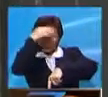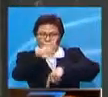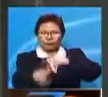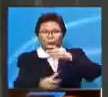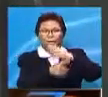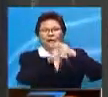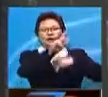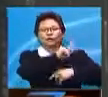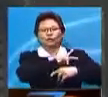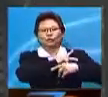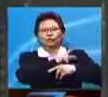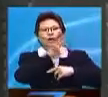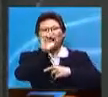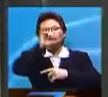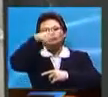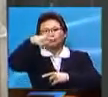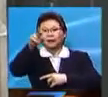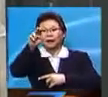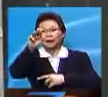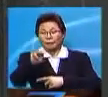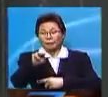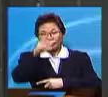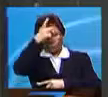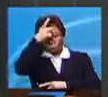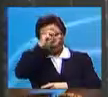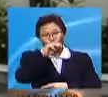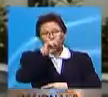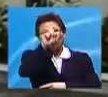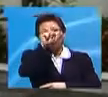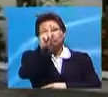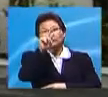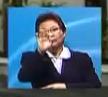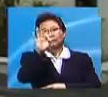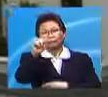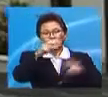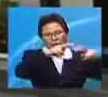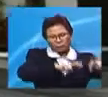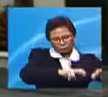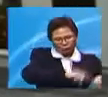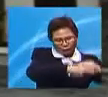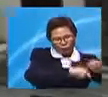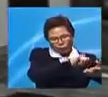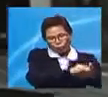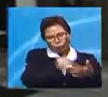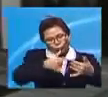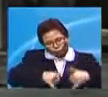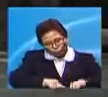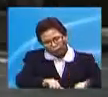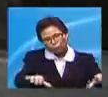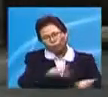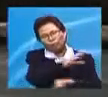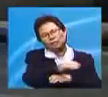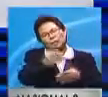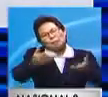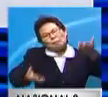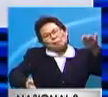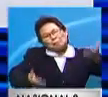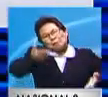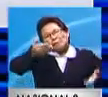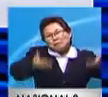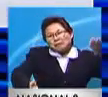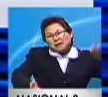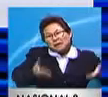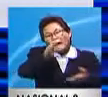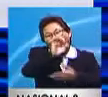ketua pesuruhjaya pencegahan sprm Datuk Seri Mustafa Ali berkata siasatan mengenai kes itu masih berjalan dan dijangka bahagian operasi